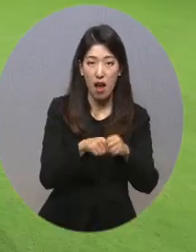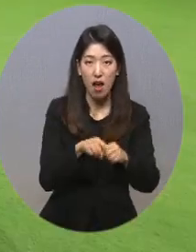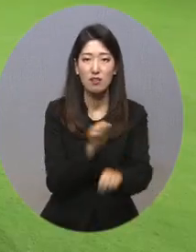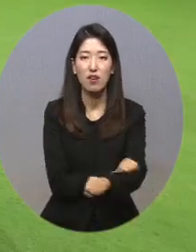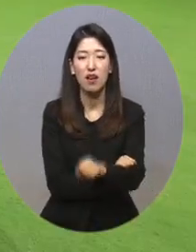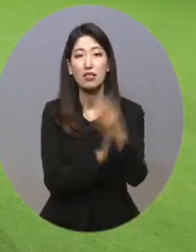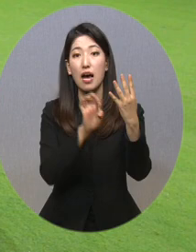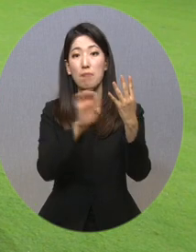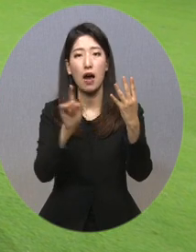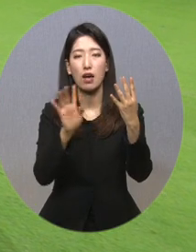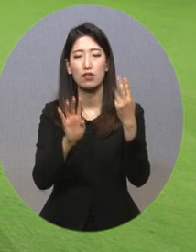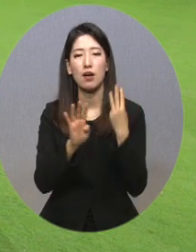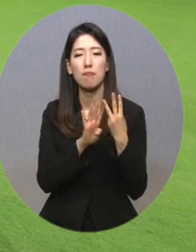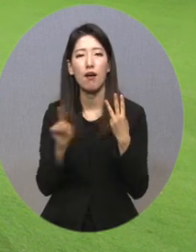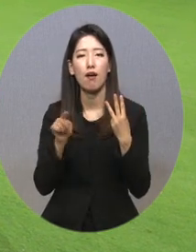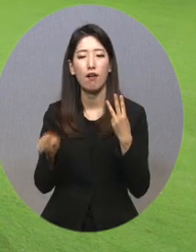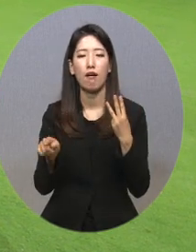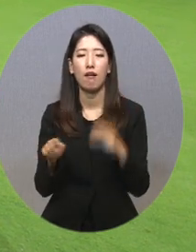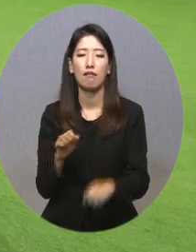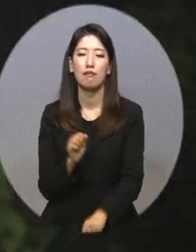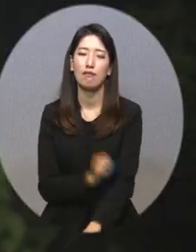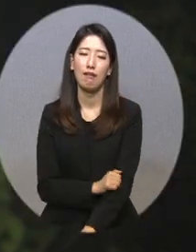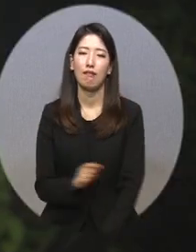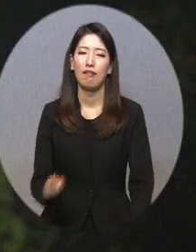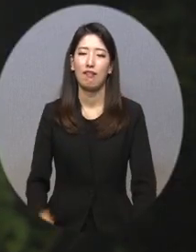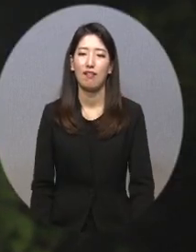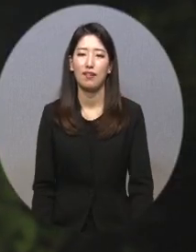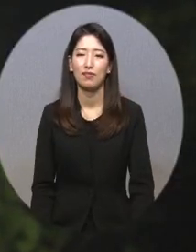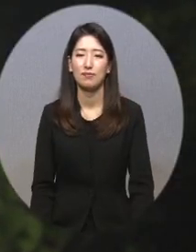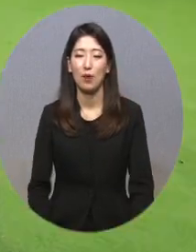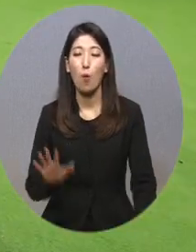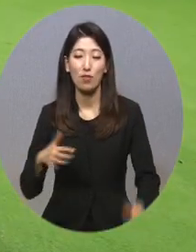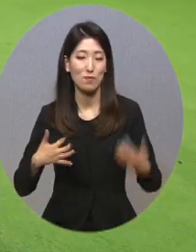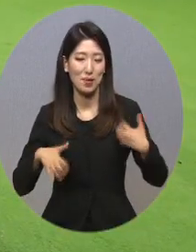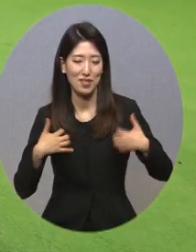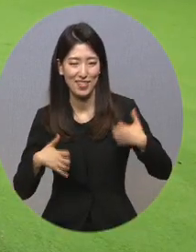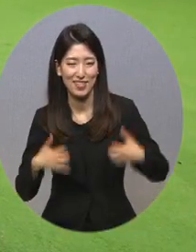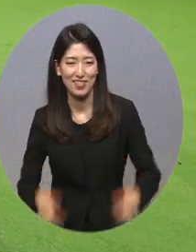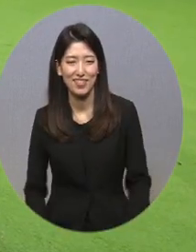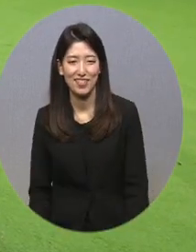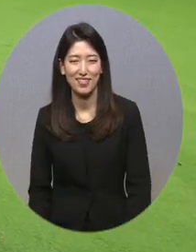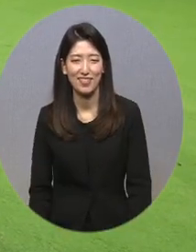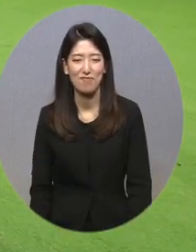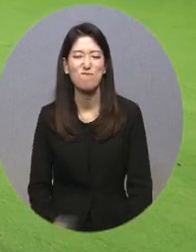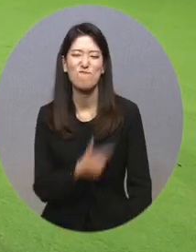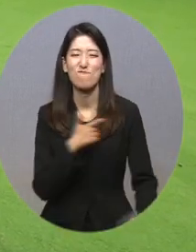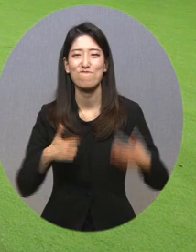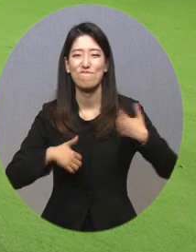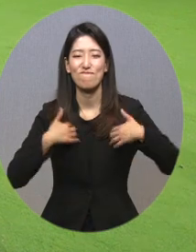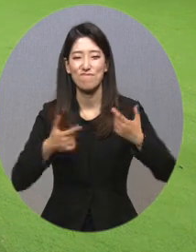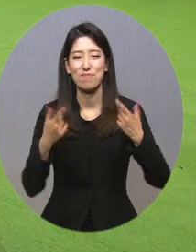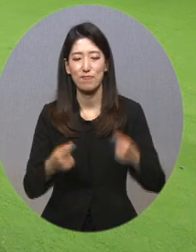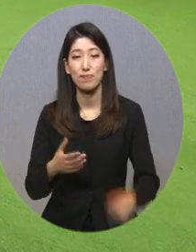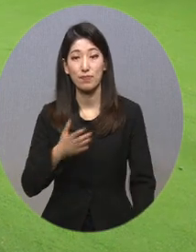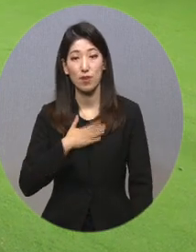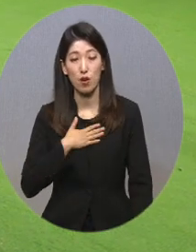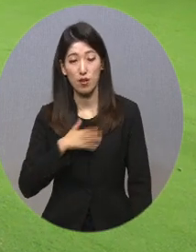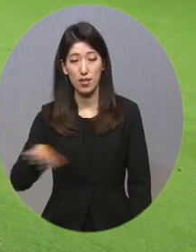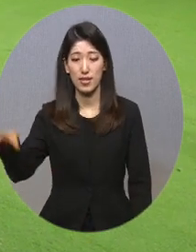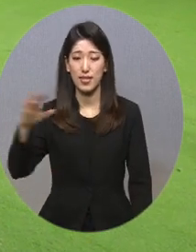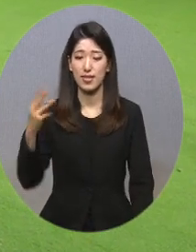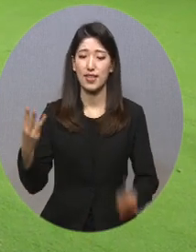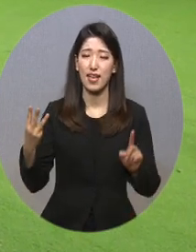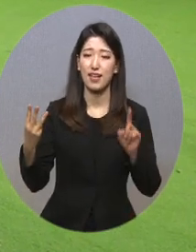그러니까. 여기 하연아가 아니네. 그러니까. 진짜로. 진짜. 근데 너무 진짜 너무 재밌다. 결론은 제가 100% 이겼습니다, 여러분.